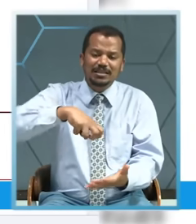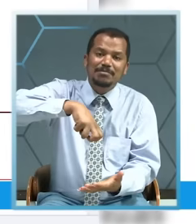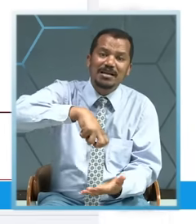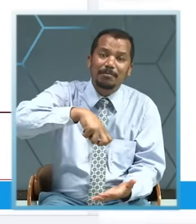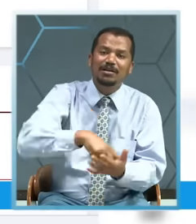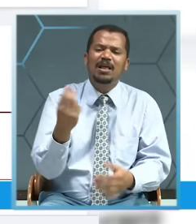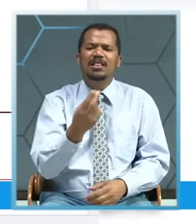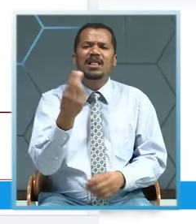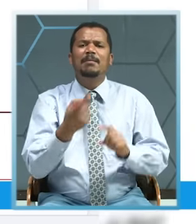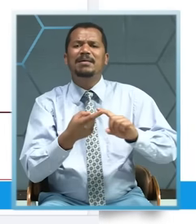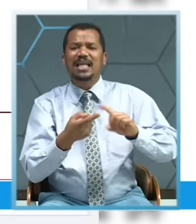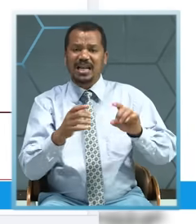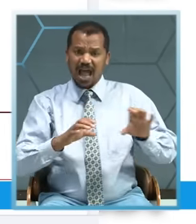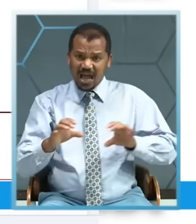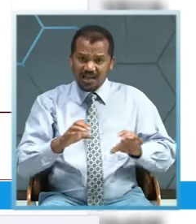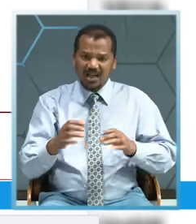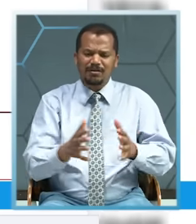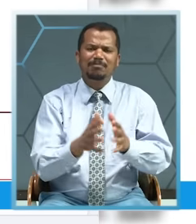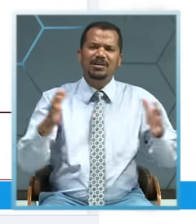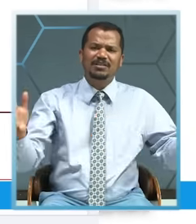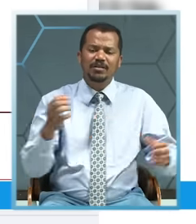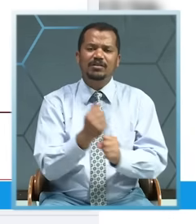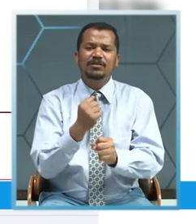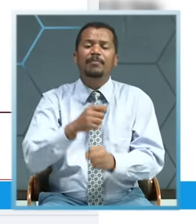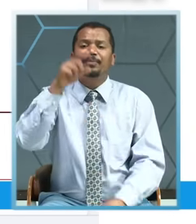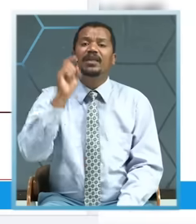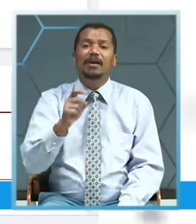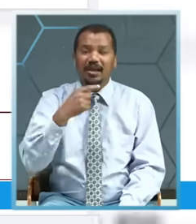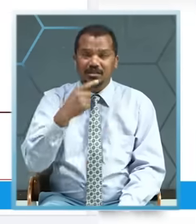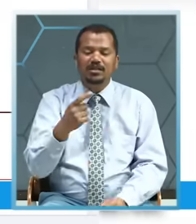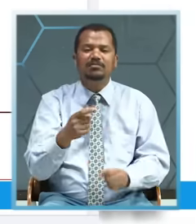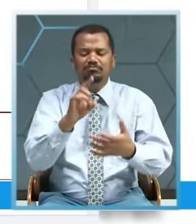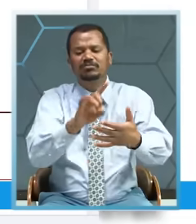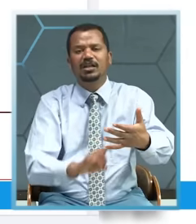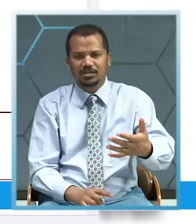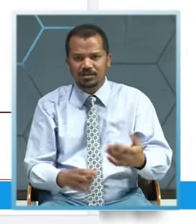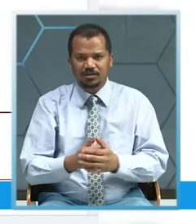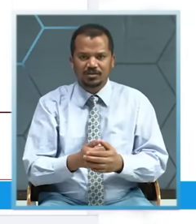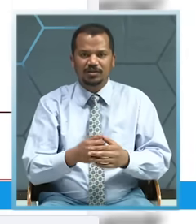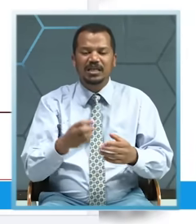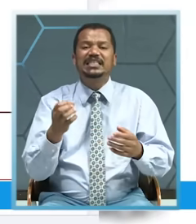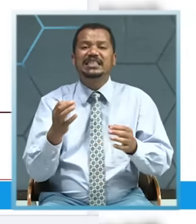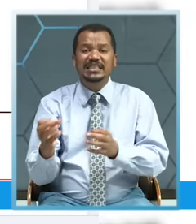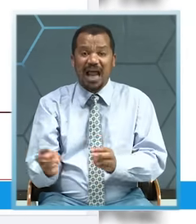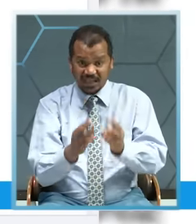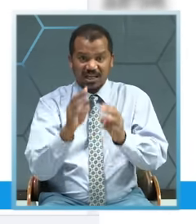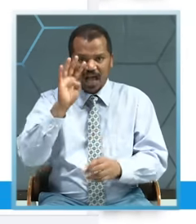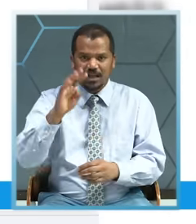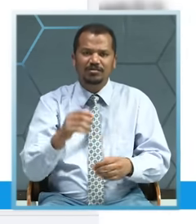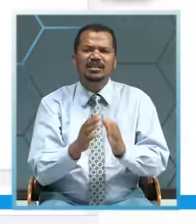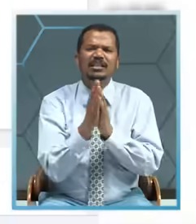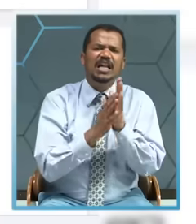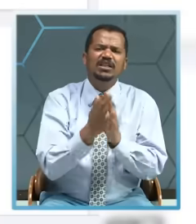ጥላትን የምናንበረክክበት ተቃሚ መሳሪያ አድርገን በስፋት ልንሰራበት ይገባል ሲል ይዘረዝራል። ስትራቴጂ